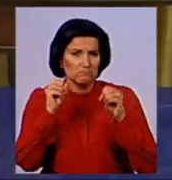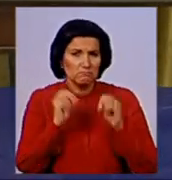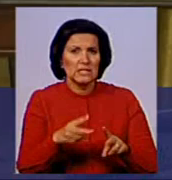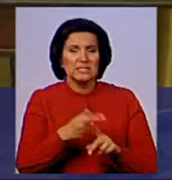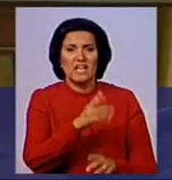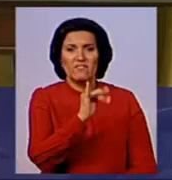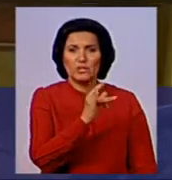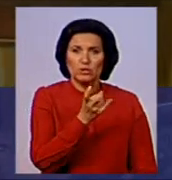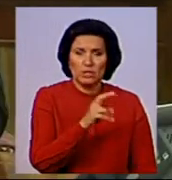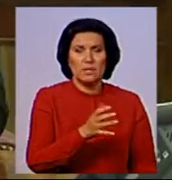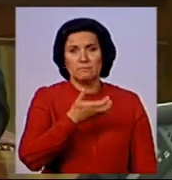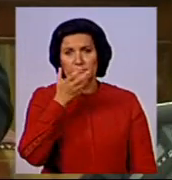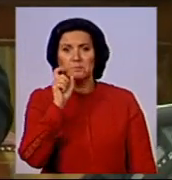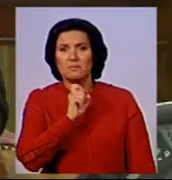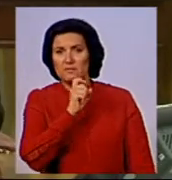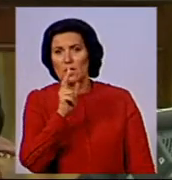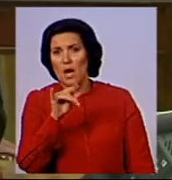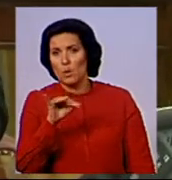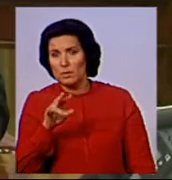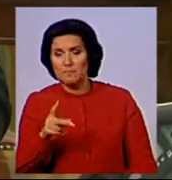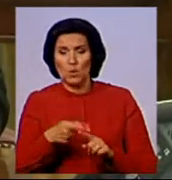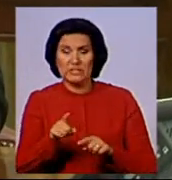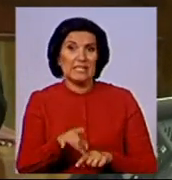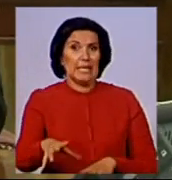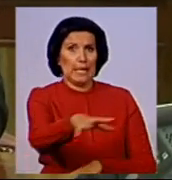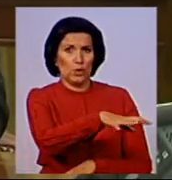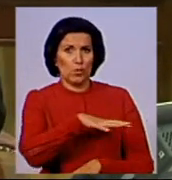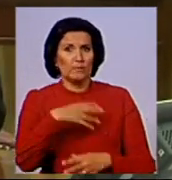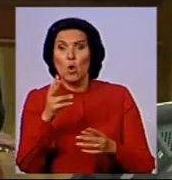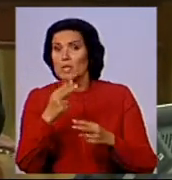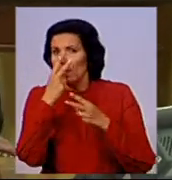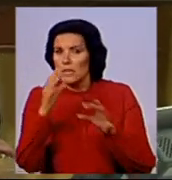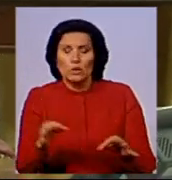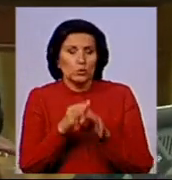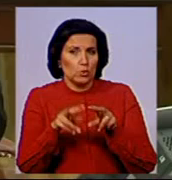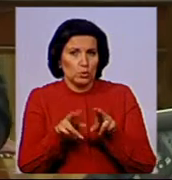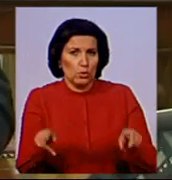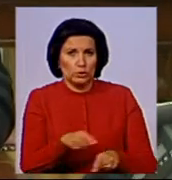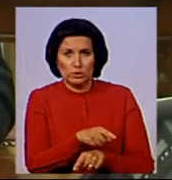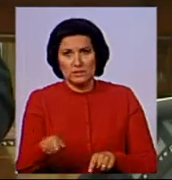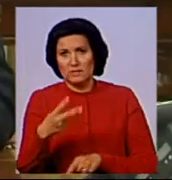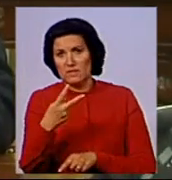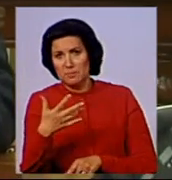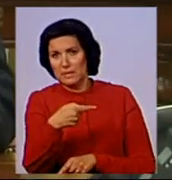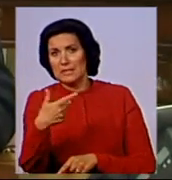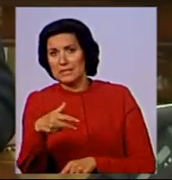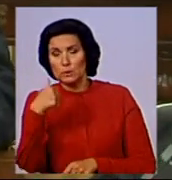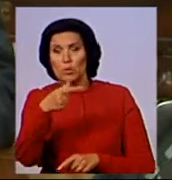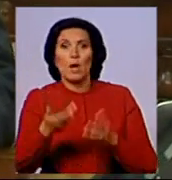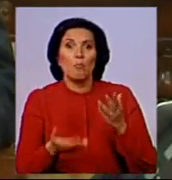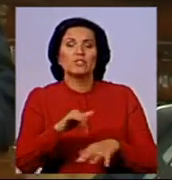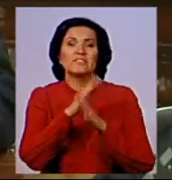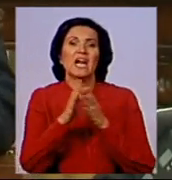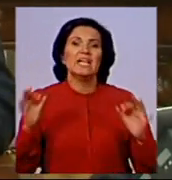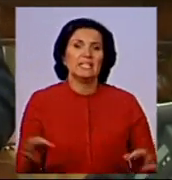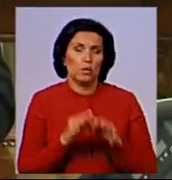– це Вірджинія, Північна та Південна Кароліни. Ось цей регіон. Вони не бачили нічого схожого за останні 25-30 років, а може й взагалі